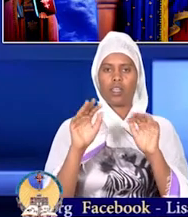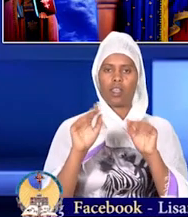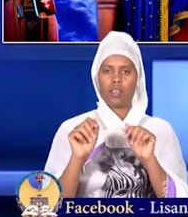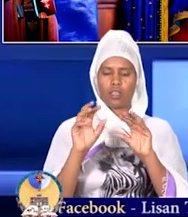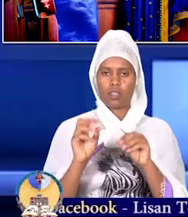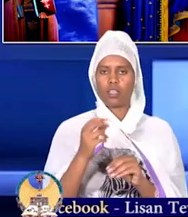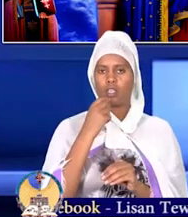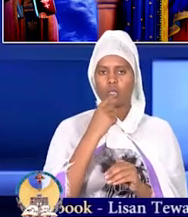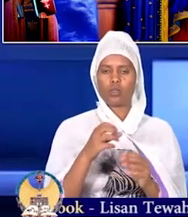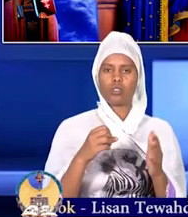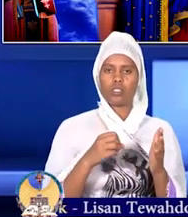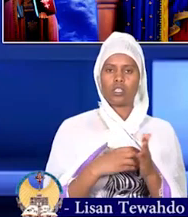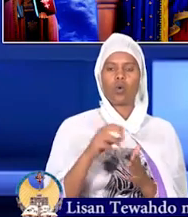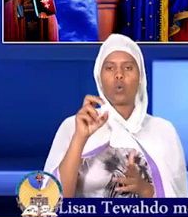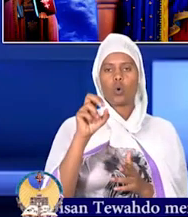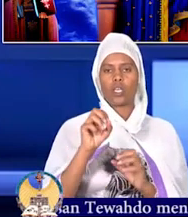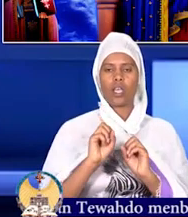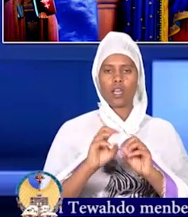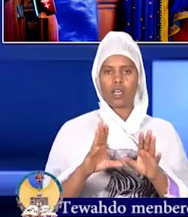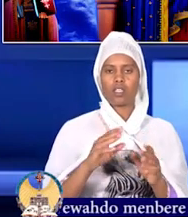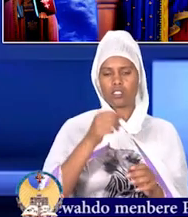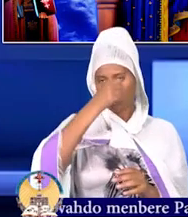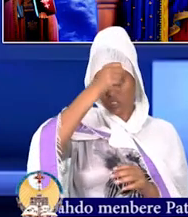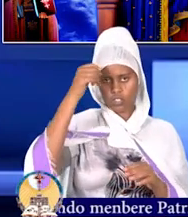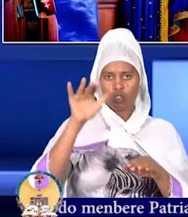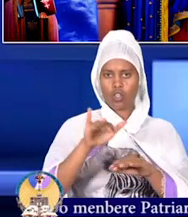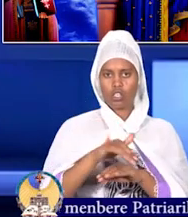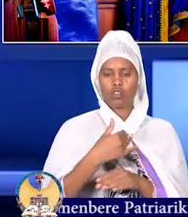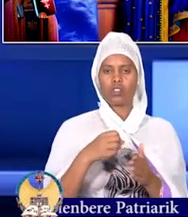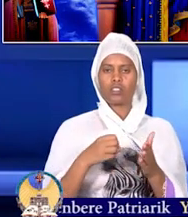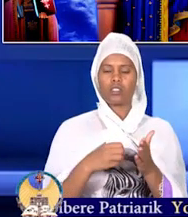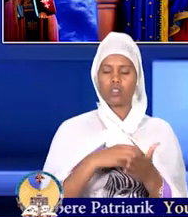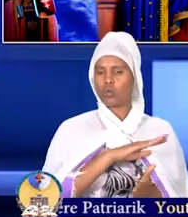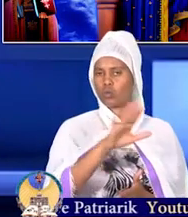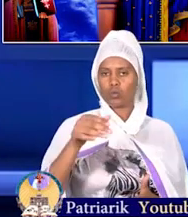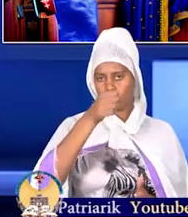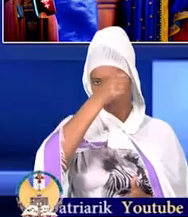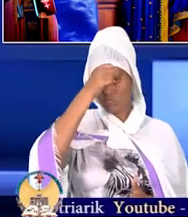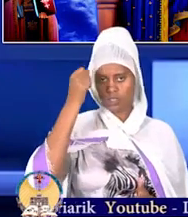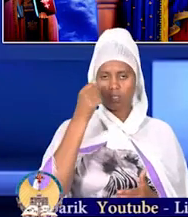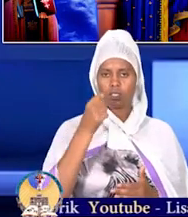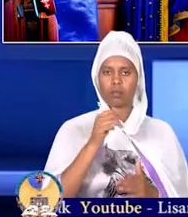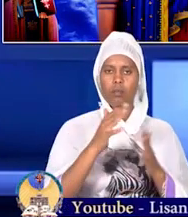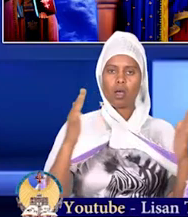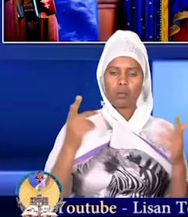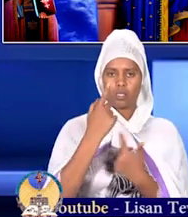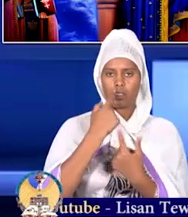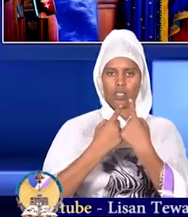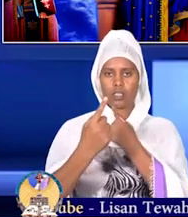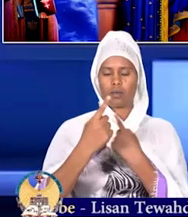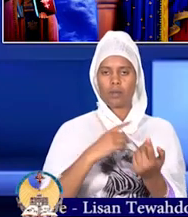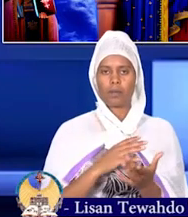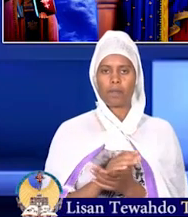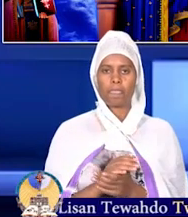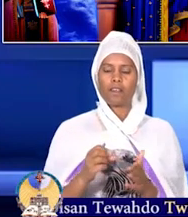ብቑርን ብዕርቃን ነይረ ኢሉ ስለ ወንጌል ክብል ዘሕለፎ መከራ፣ ስለ ወንጌል ክብል ዘሕለፎ ጭንቂ